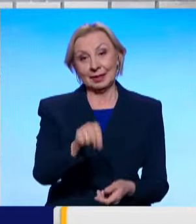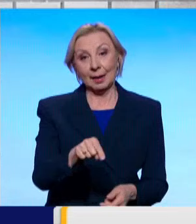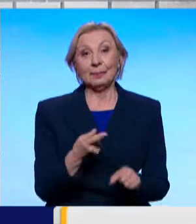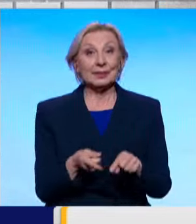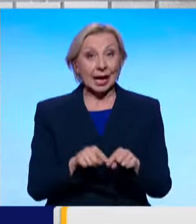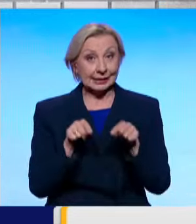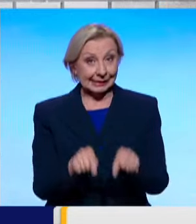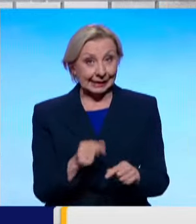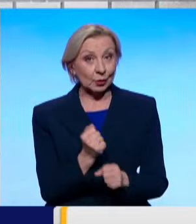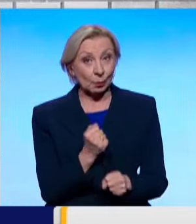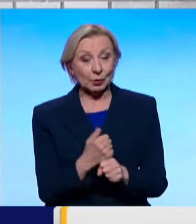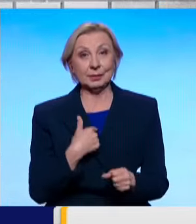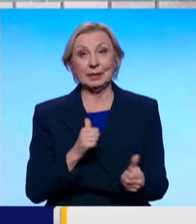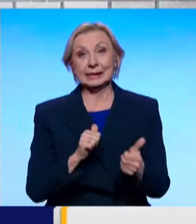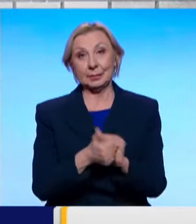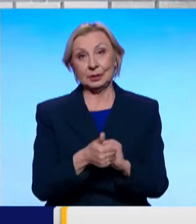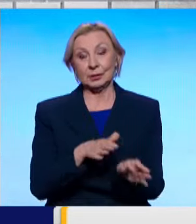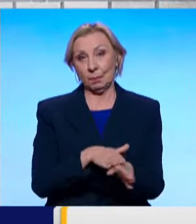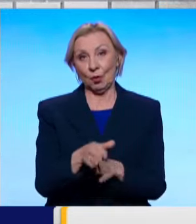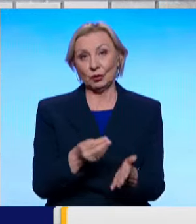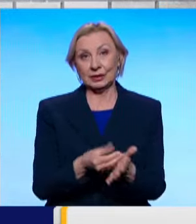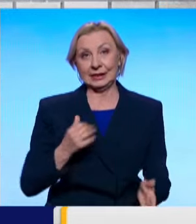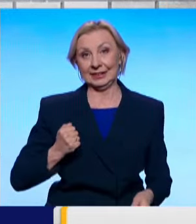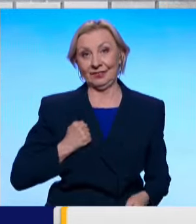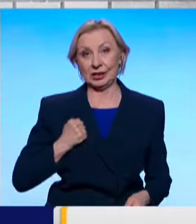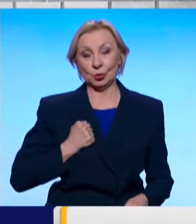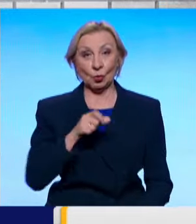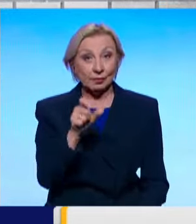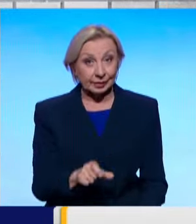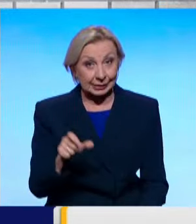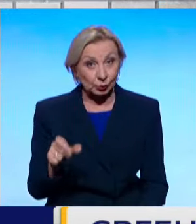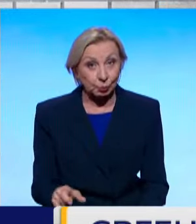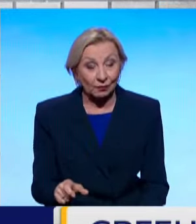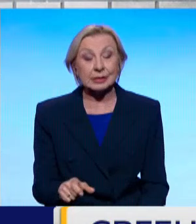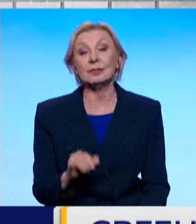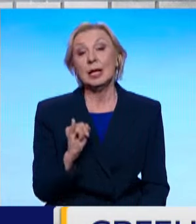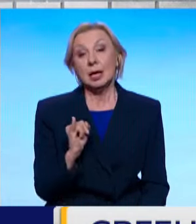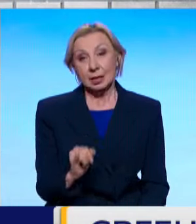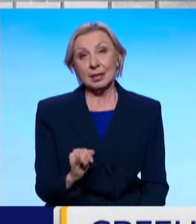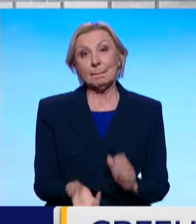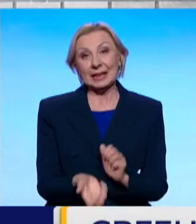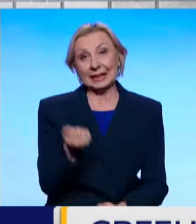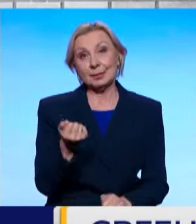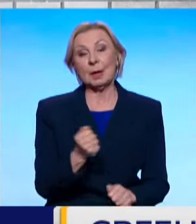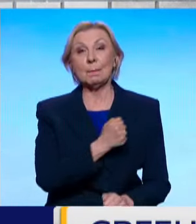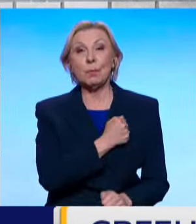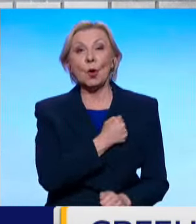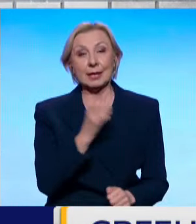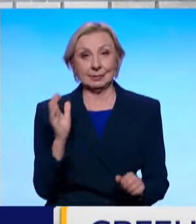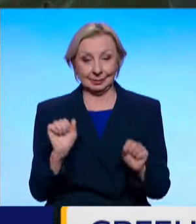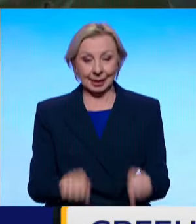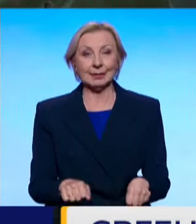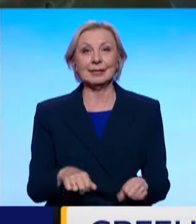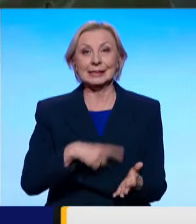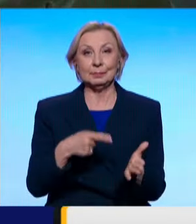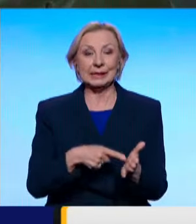Тут, на цій роботі, ми замінюємо повноцінних військовослужбовців, фактично, і підтримуємо боєздатність міста